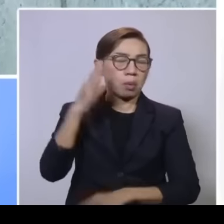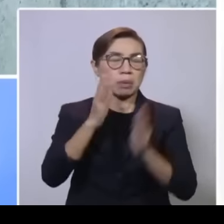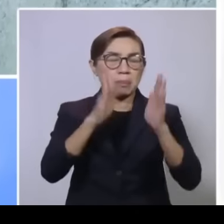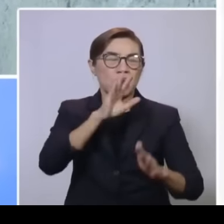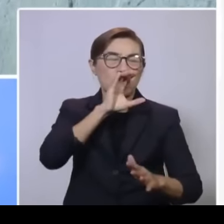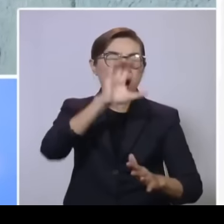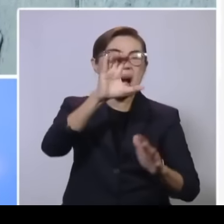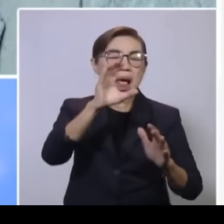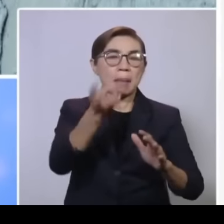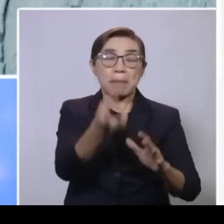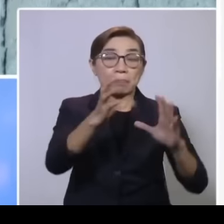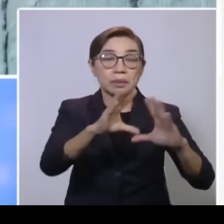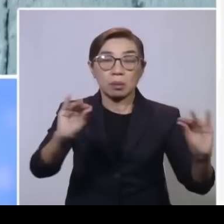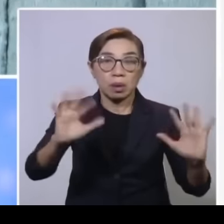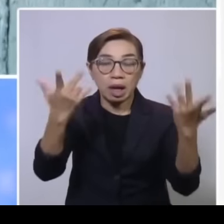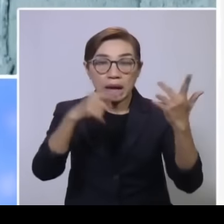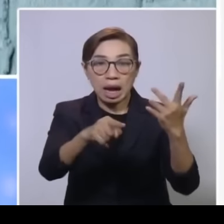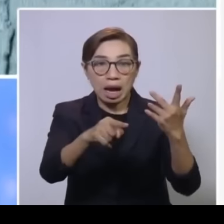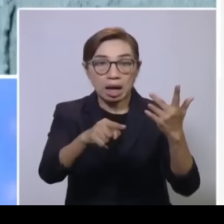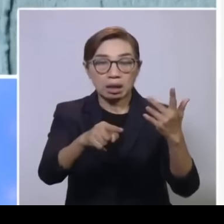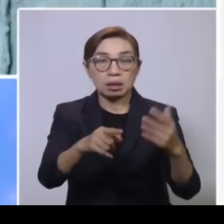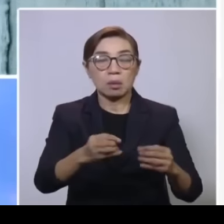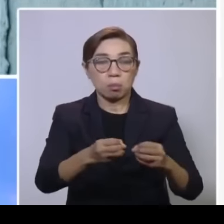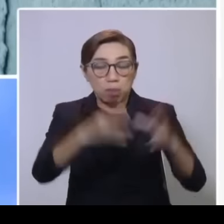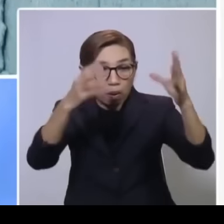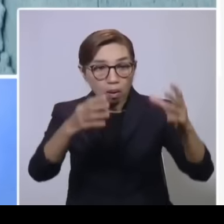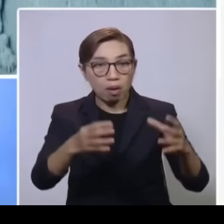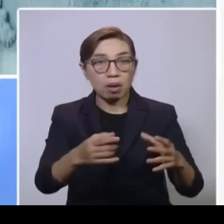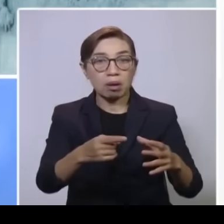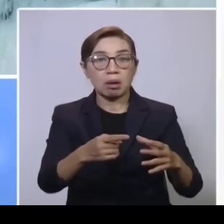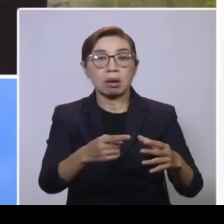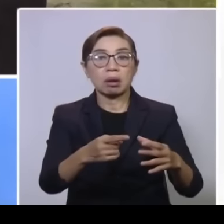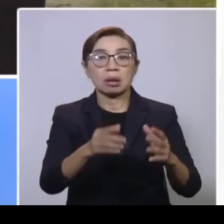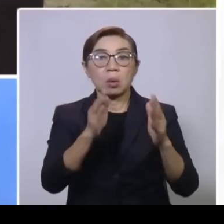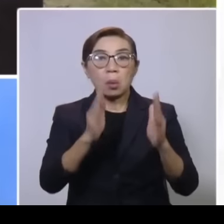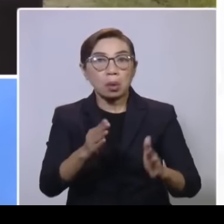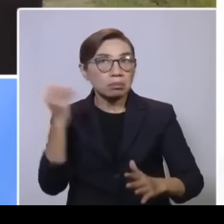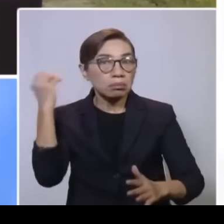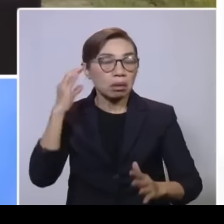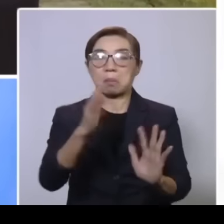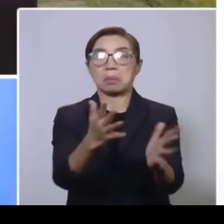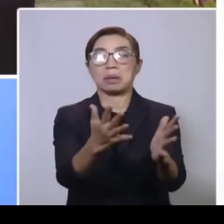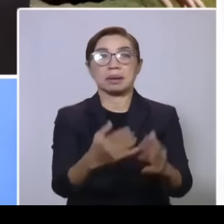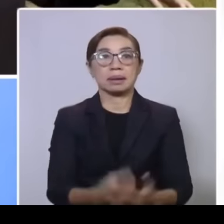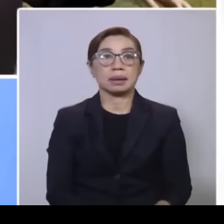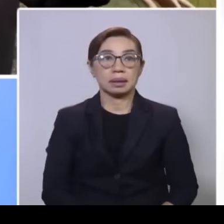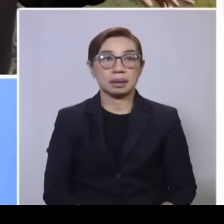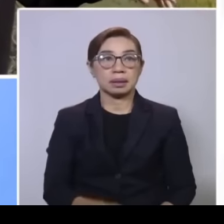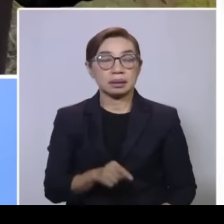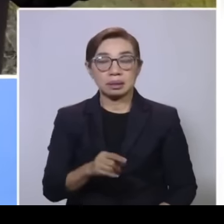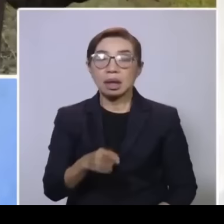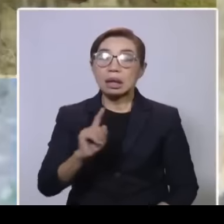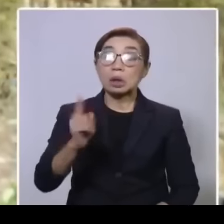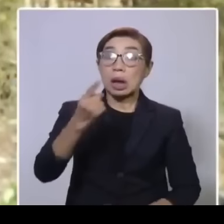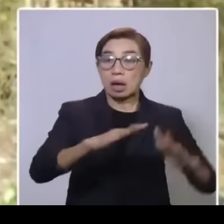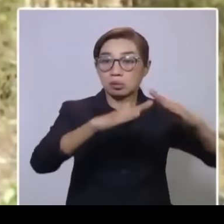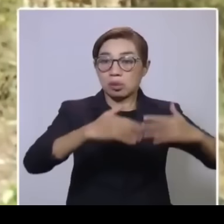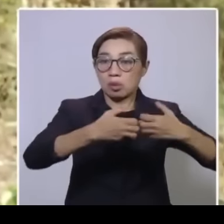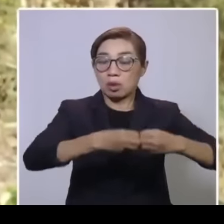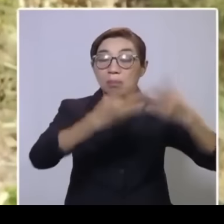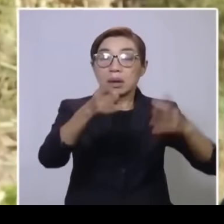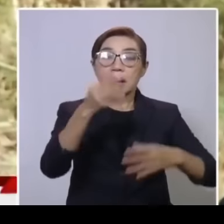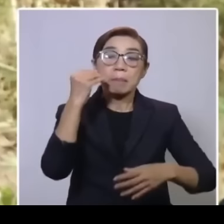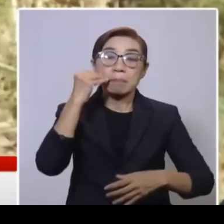แป๊บเดียวเสียงก็หายไปเลยแล้วก็ลูกต่อไปที่ระเบิดเราก็ไม่ได้ยินเสียงแล้ว ตรงไหนพี่อยู่ตรงไหน อยู่ในบ้านค่ะ แล้